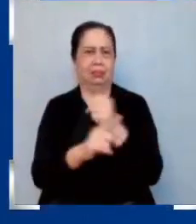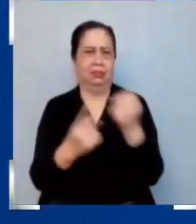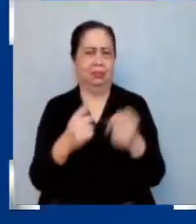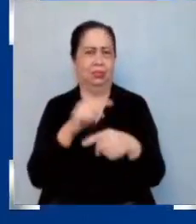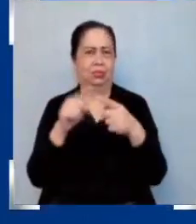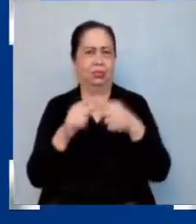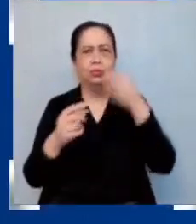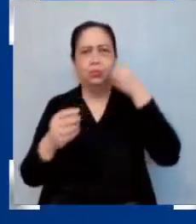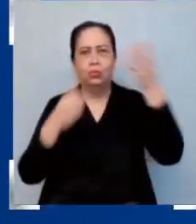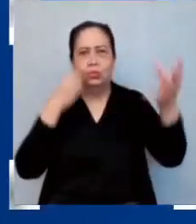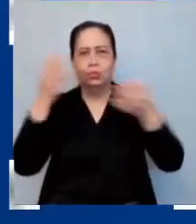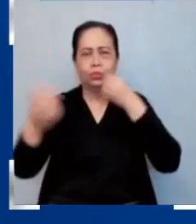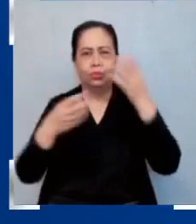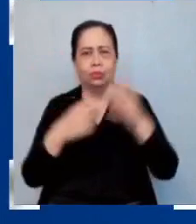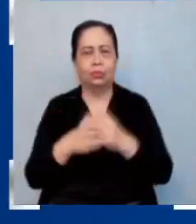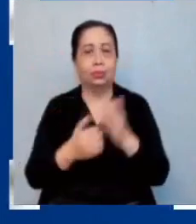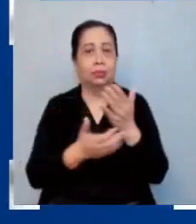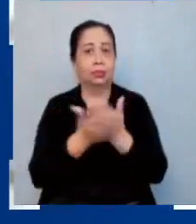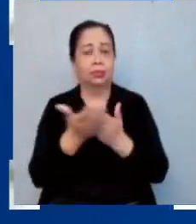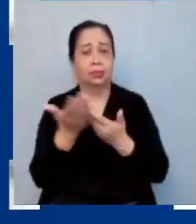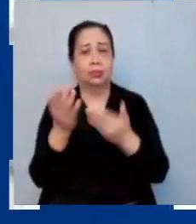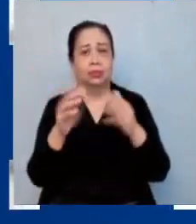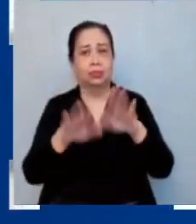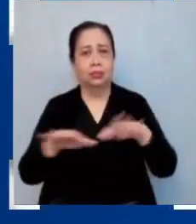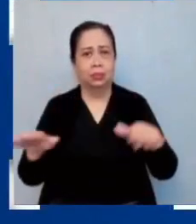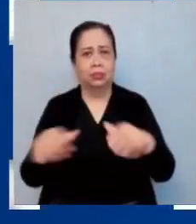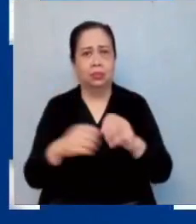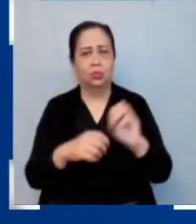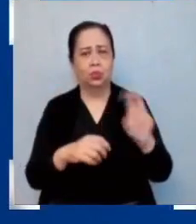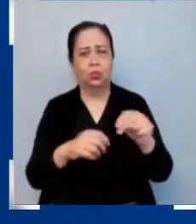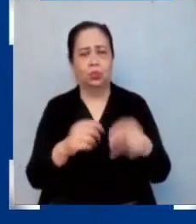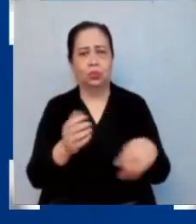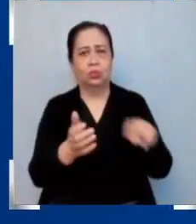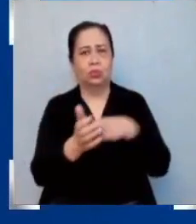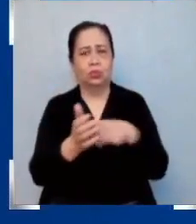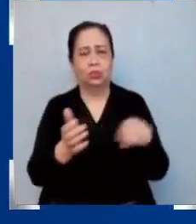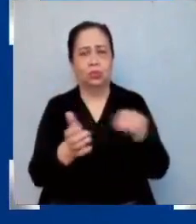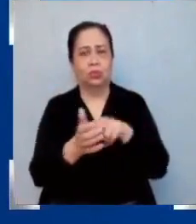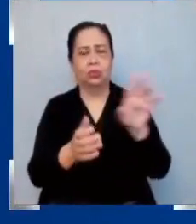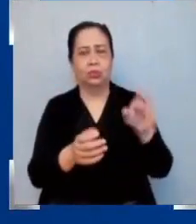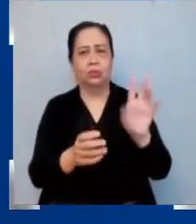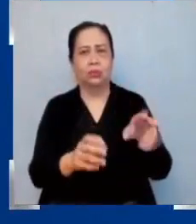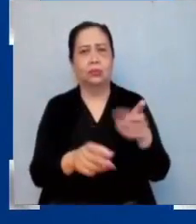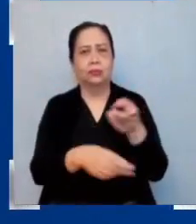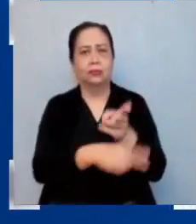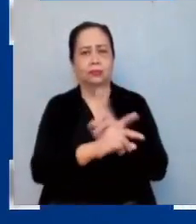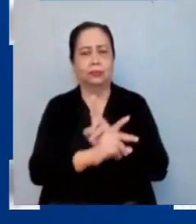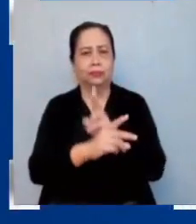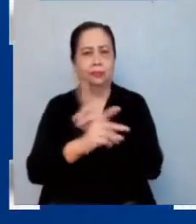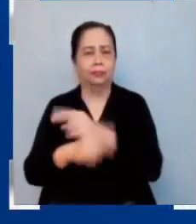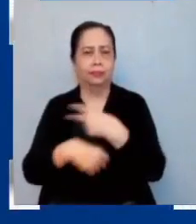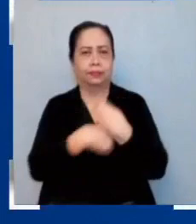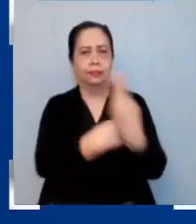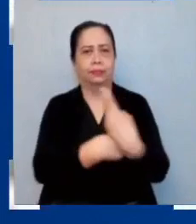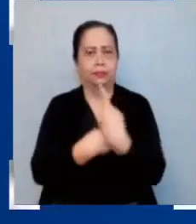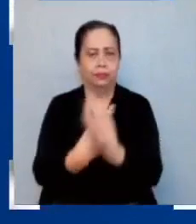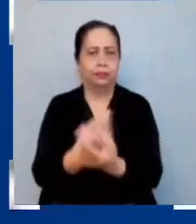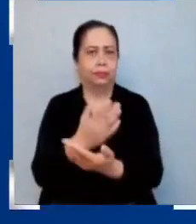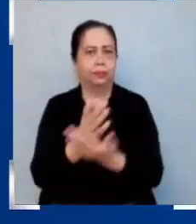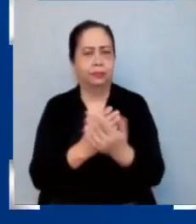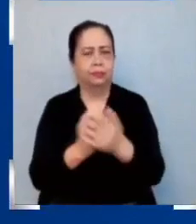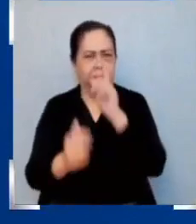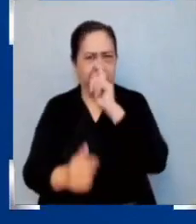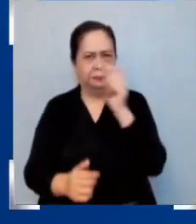mag-uwian. Ang ilang bata, kanya-kanyang sampa sa mga sundo nila. Marami ang napilitan na sumuong sa